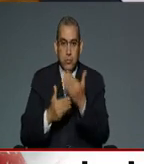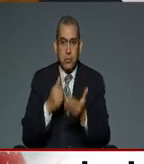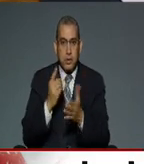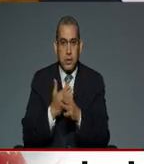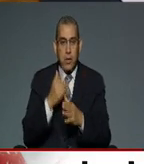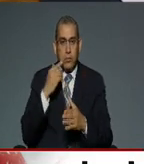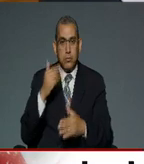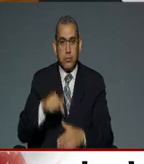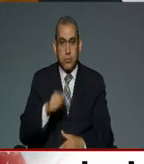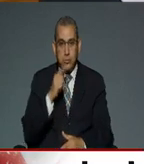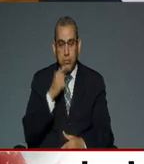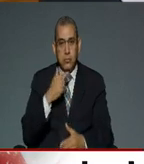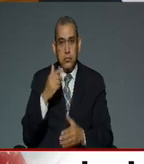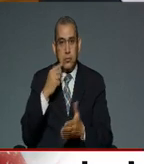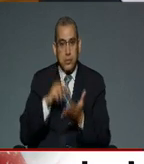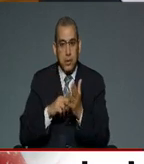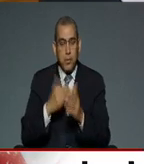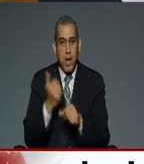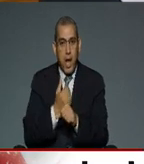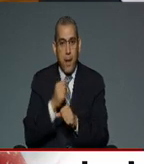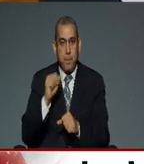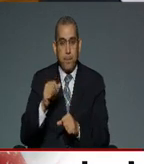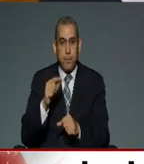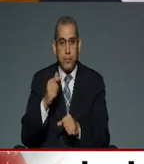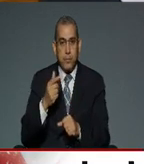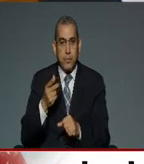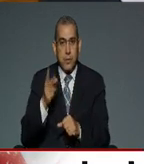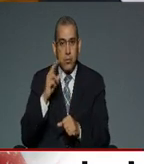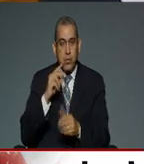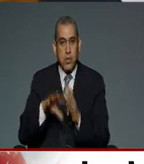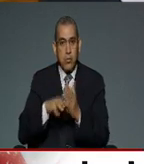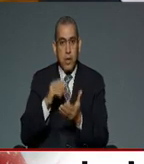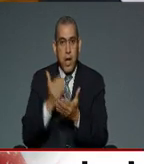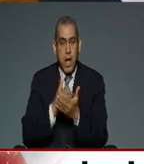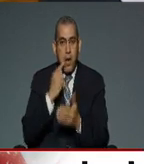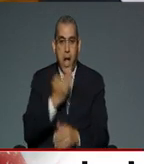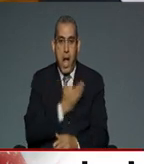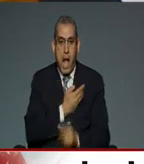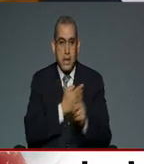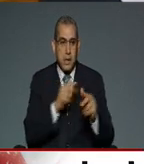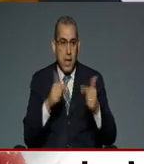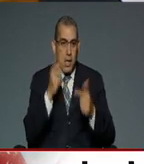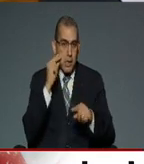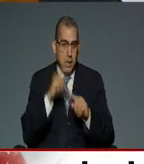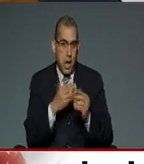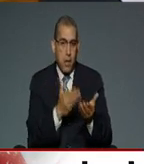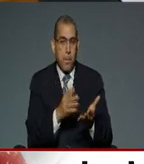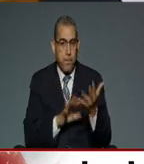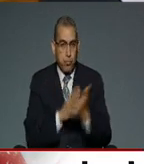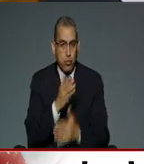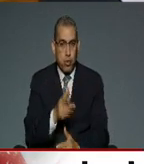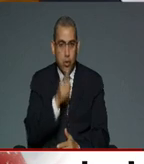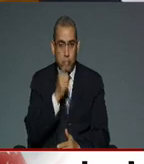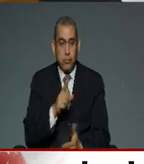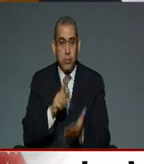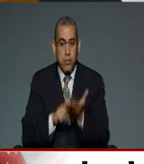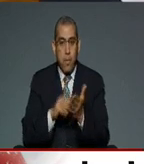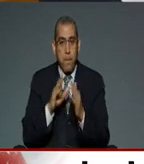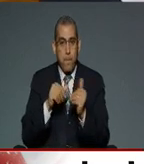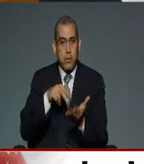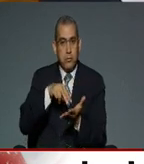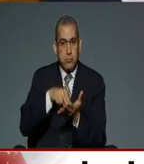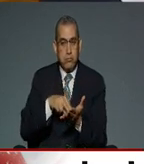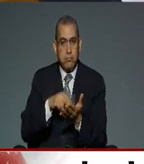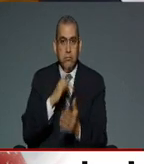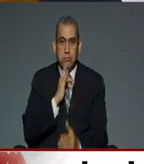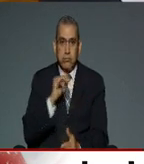من السودان وليبيا اضافه الى الازمه الراهنه في قطاع غزه حيث اكدت الموقف المصري القائم على